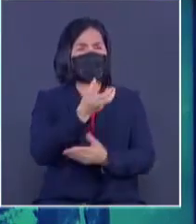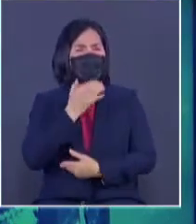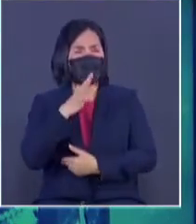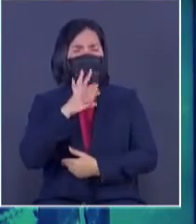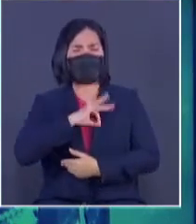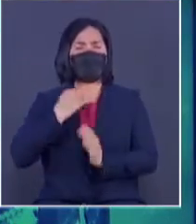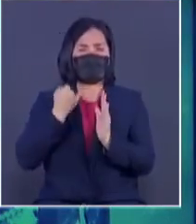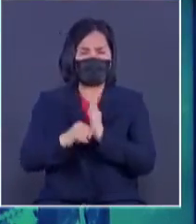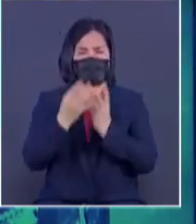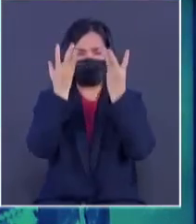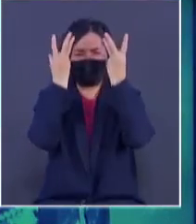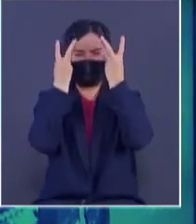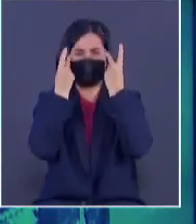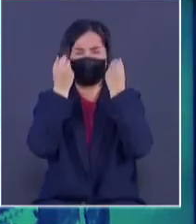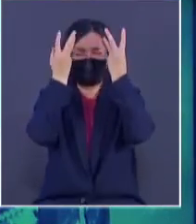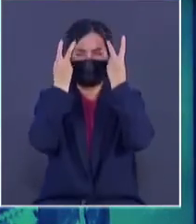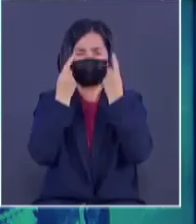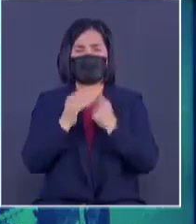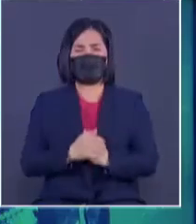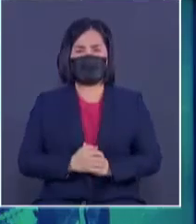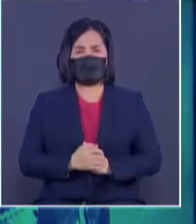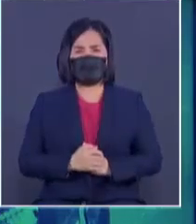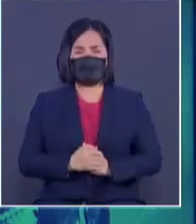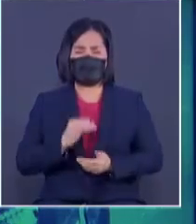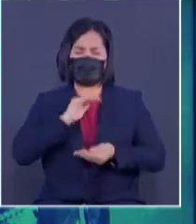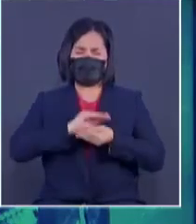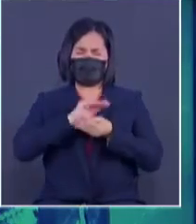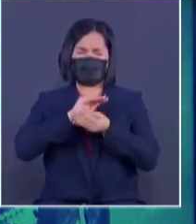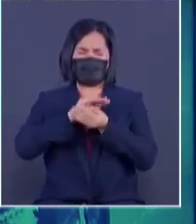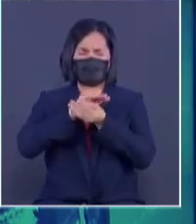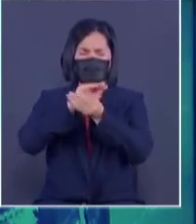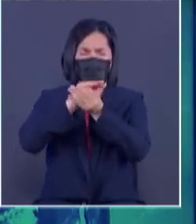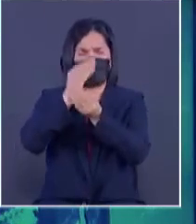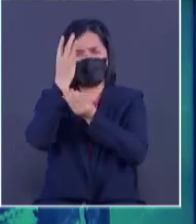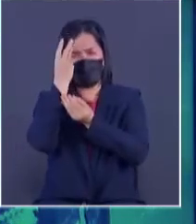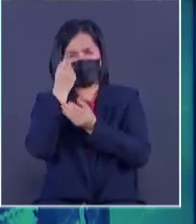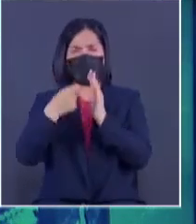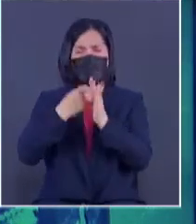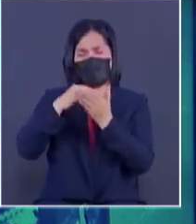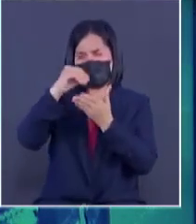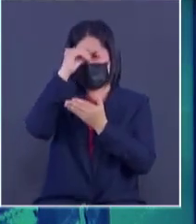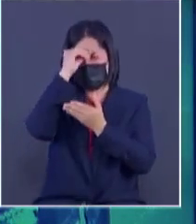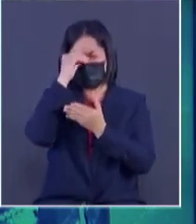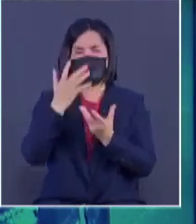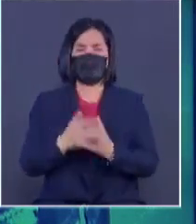นความเครียดของตัวน้องแล้วก็อาจจะสะสมไปด้วยความเครียดจากเรื่องของการเรียนด้วย